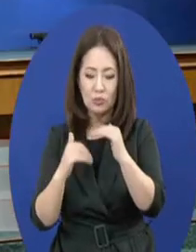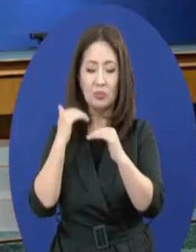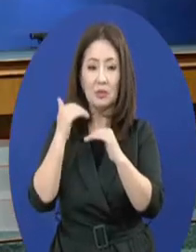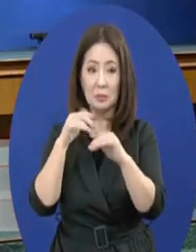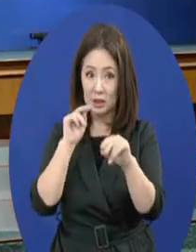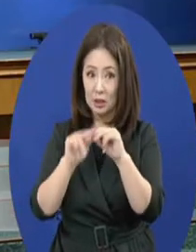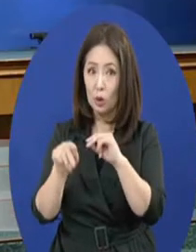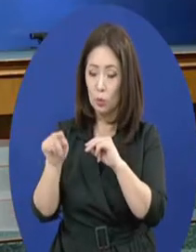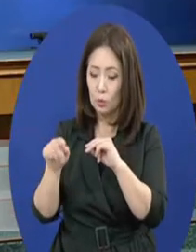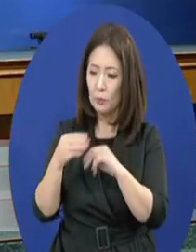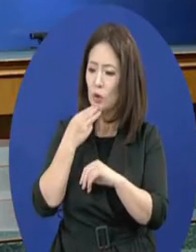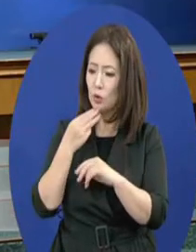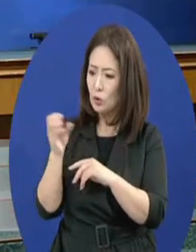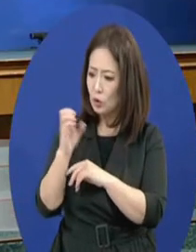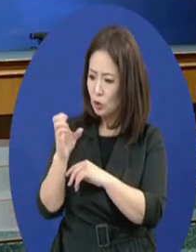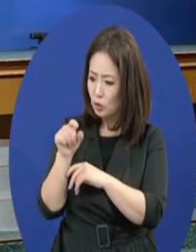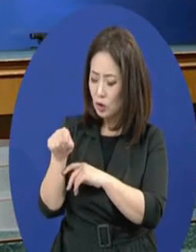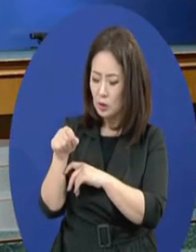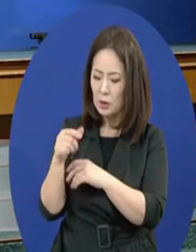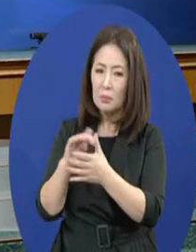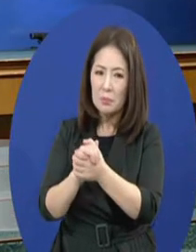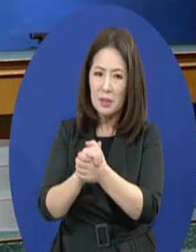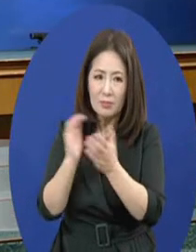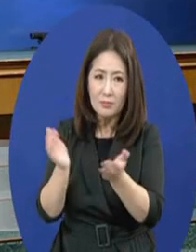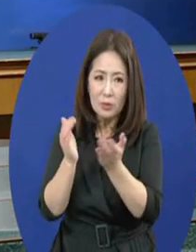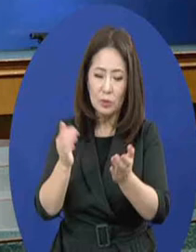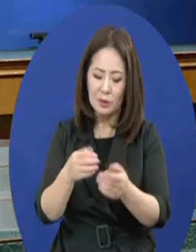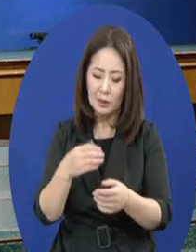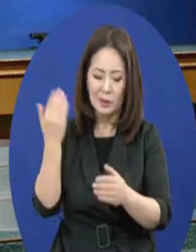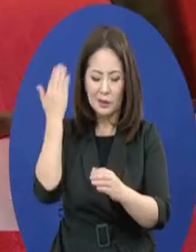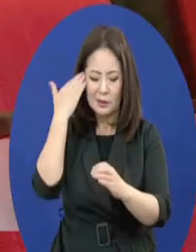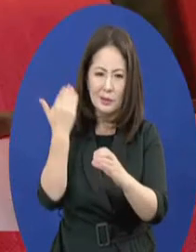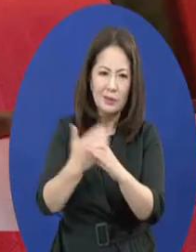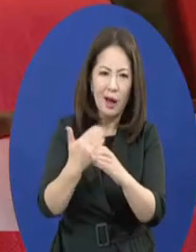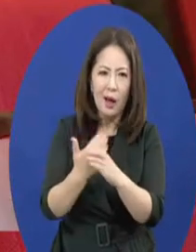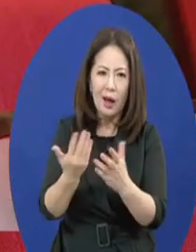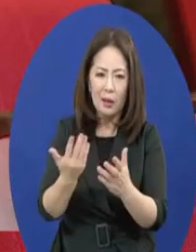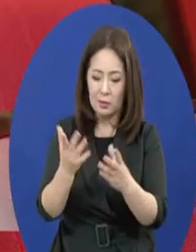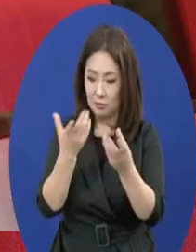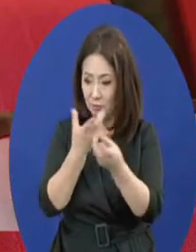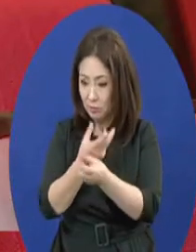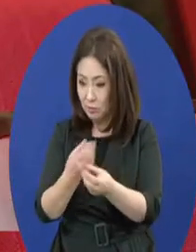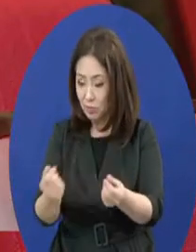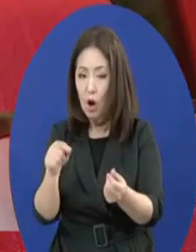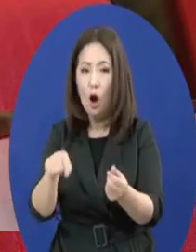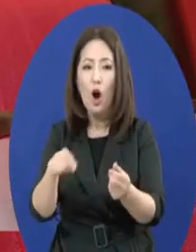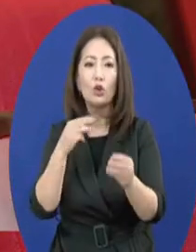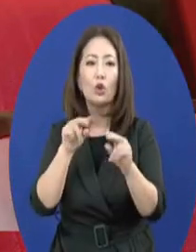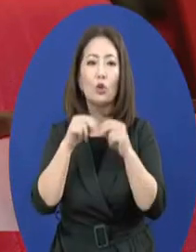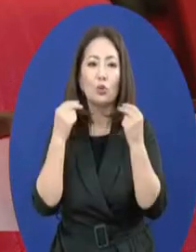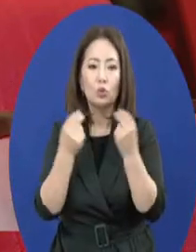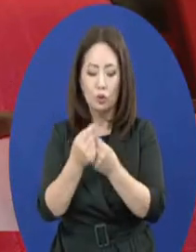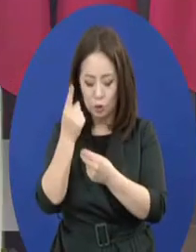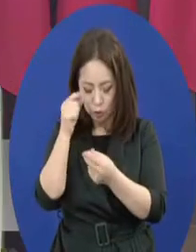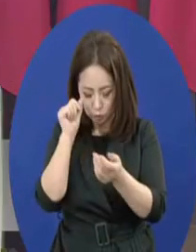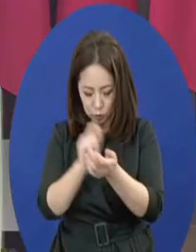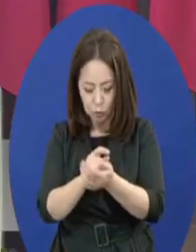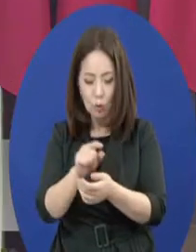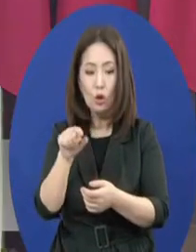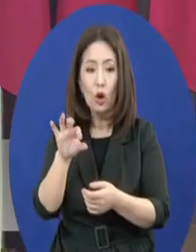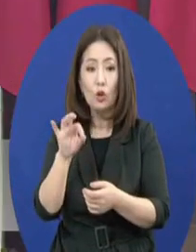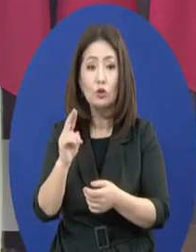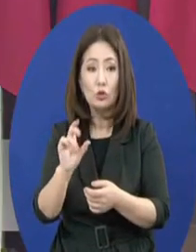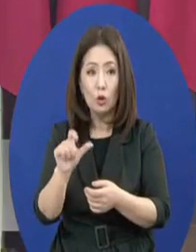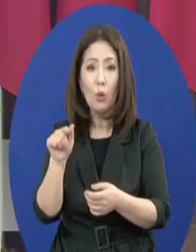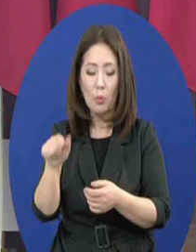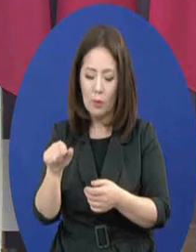шалгуур. Шударга ёсыг бэхжүүлэхэд саад болоод байгаа дэг тэг тушааг арилгах нь өнөөдрийн чуулганы нэг гол үндсэг байлаа.